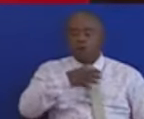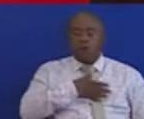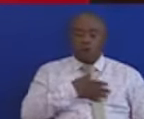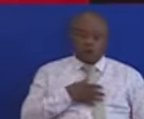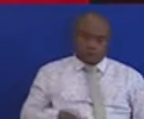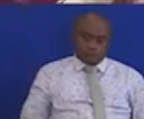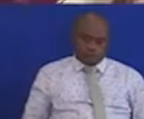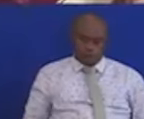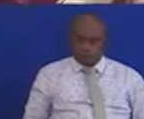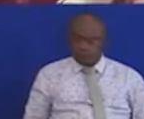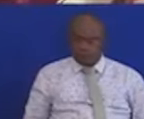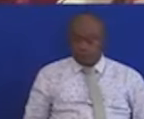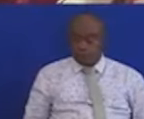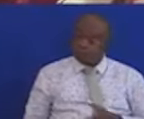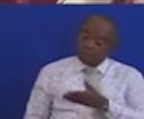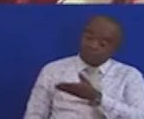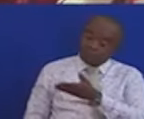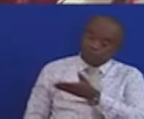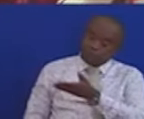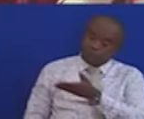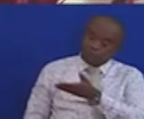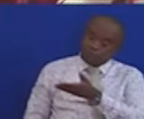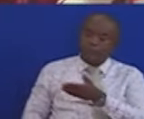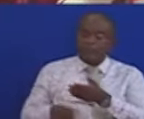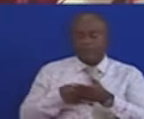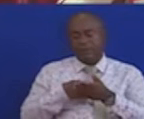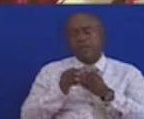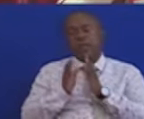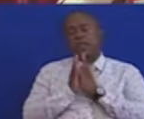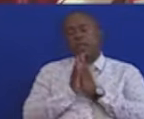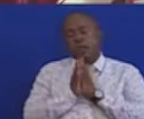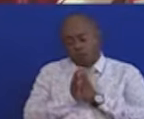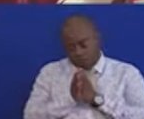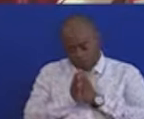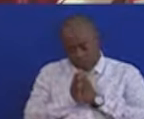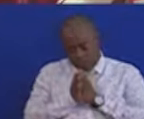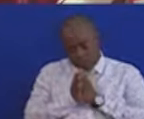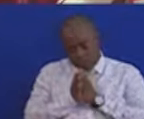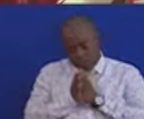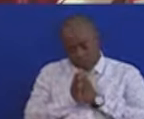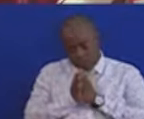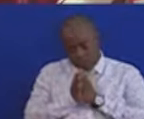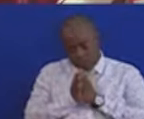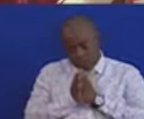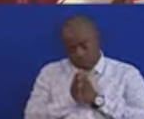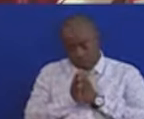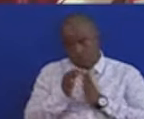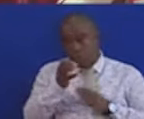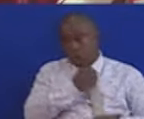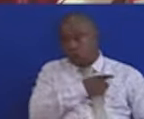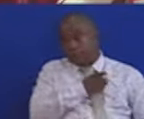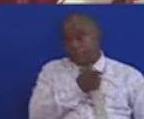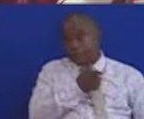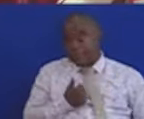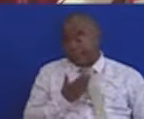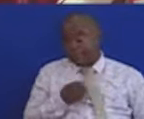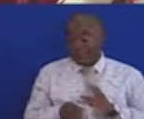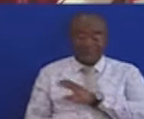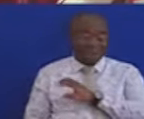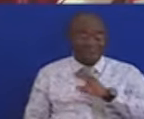tabora mhh mwen yeki lak niom Sana mhh mwen yeki Wiz ara hii